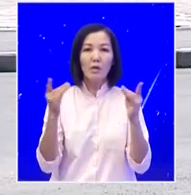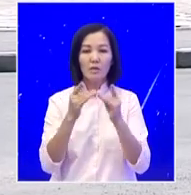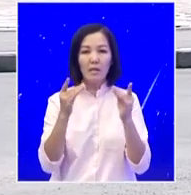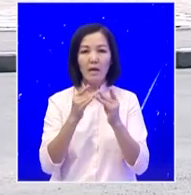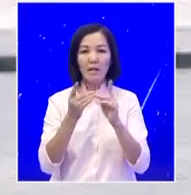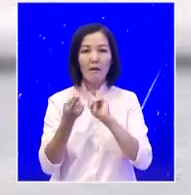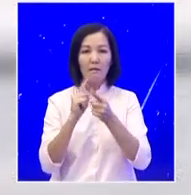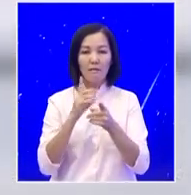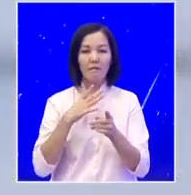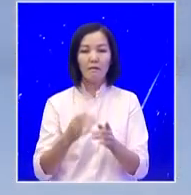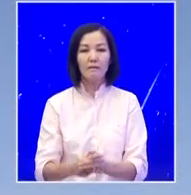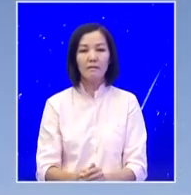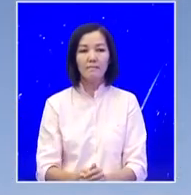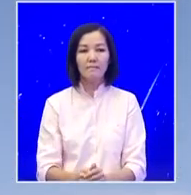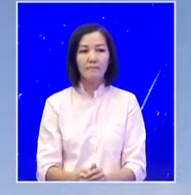беріліп жатыр.